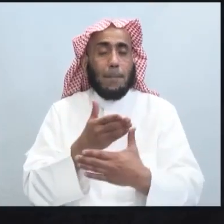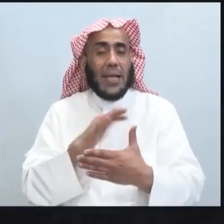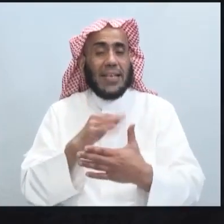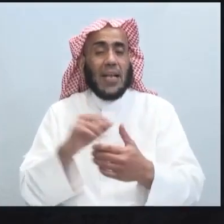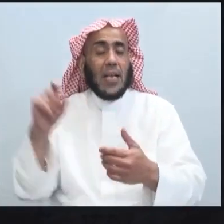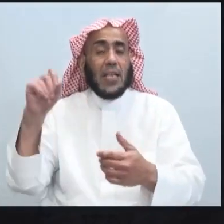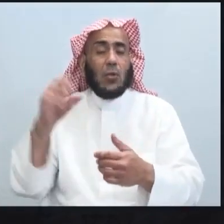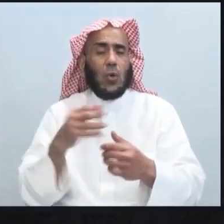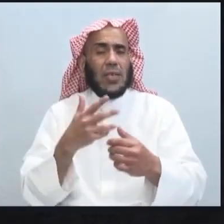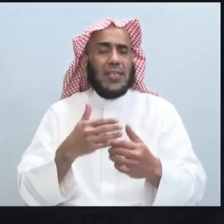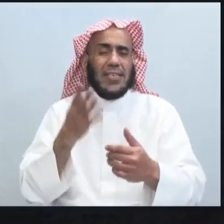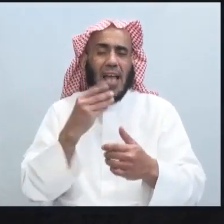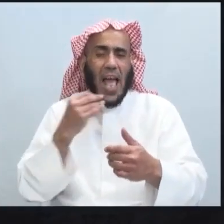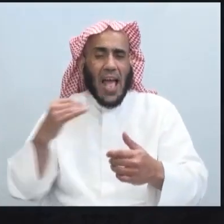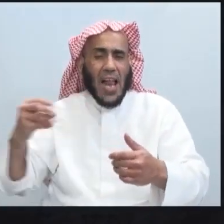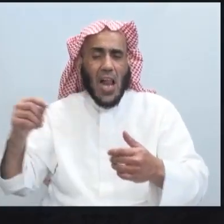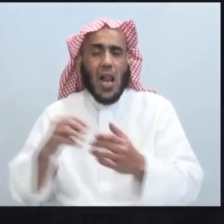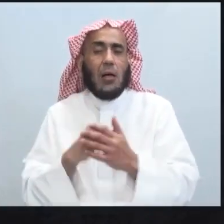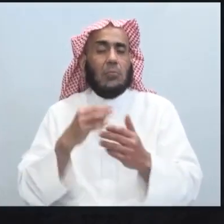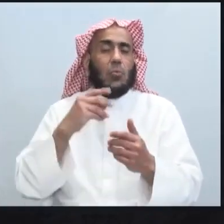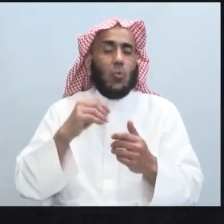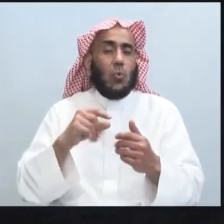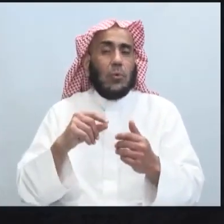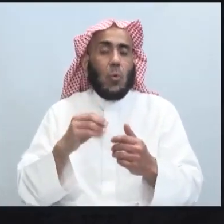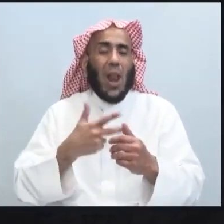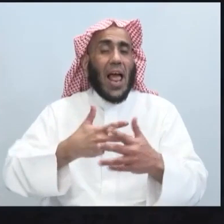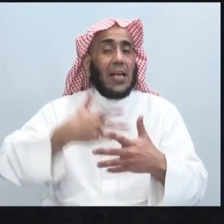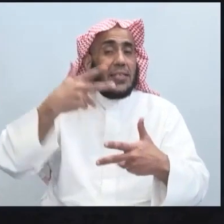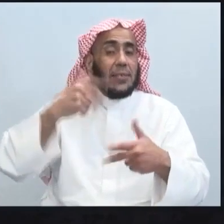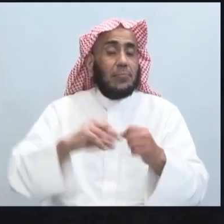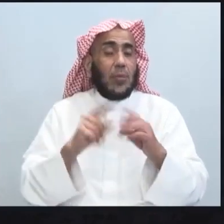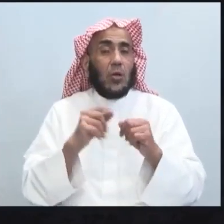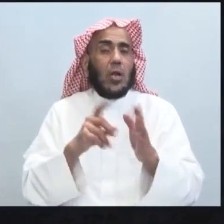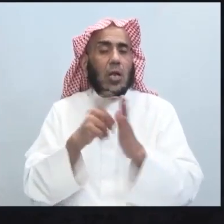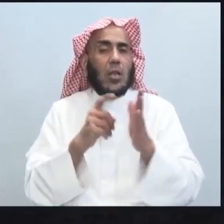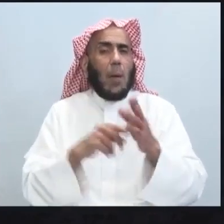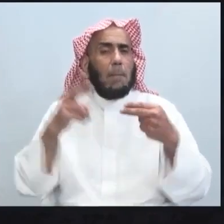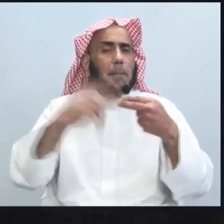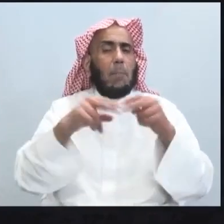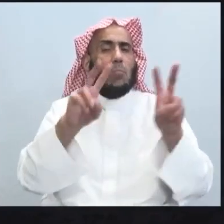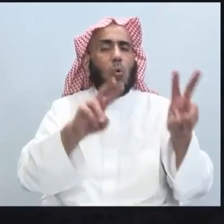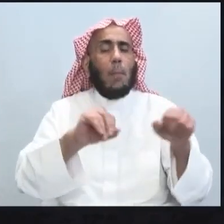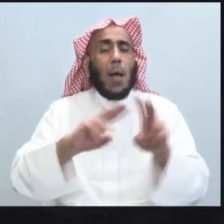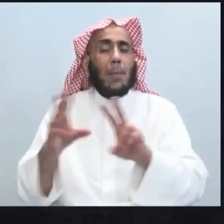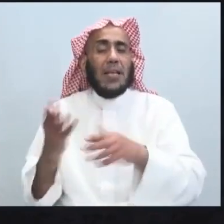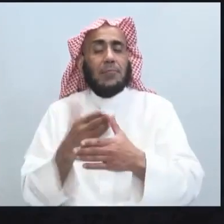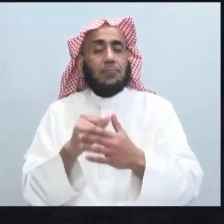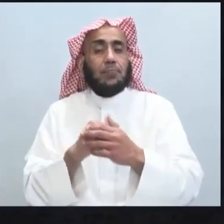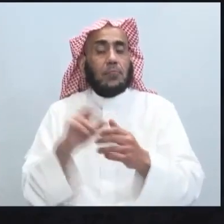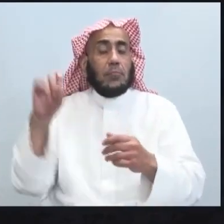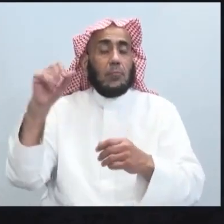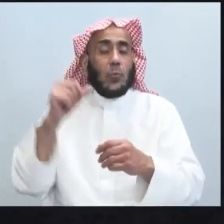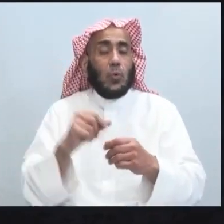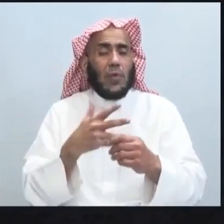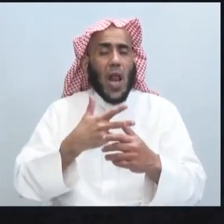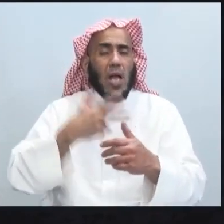الايثانول السائل وحال الغازيه كان النظام مغلق ما بين اليود في